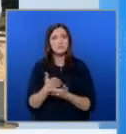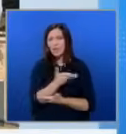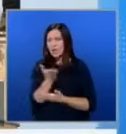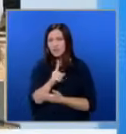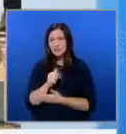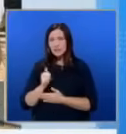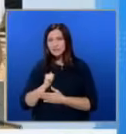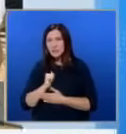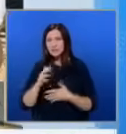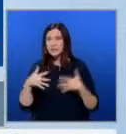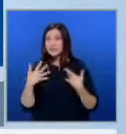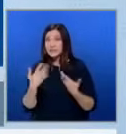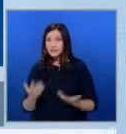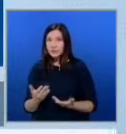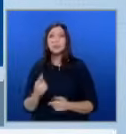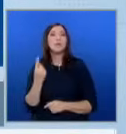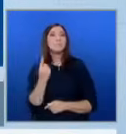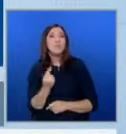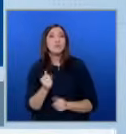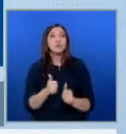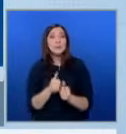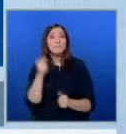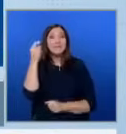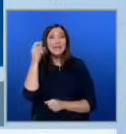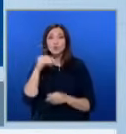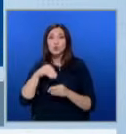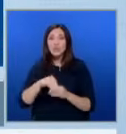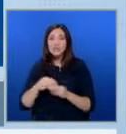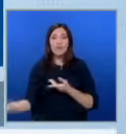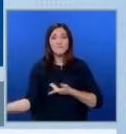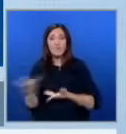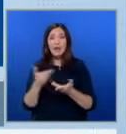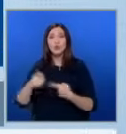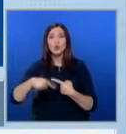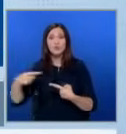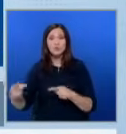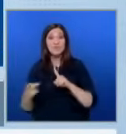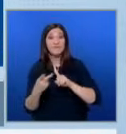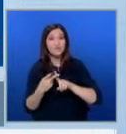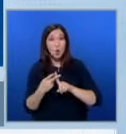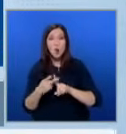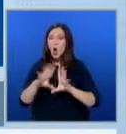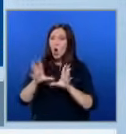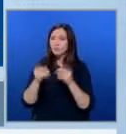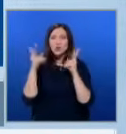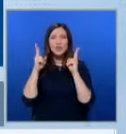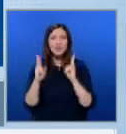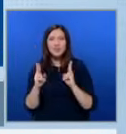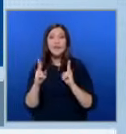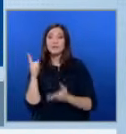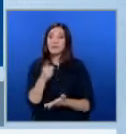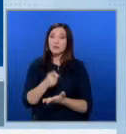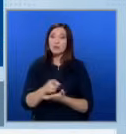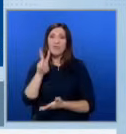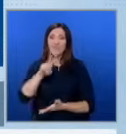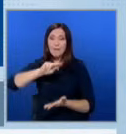са спазени изискванията. Първо, съпредседателско участие в преговорния процес. Второ, общи решения с